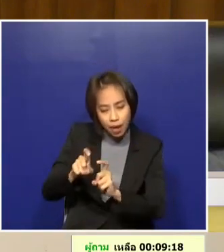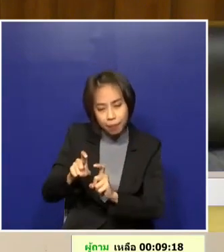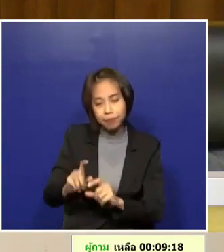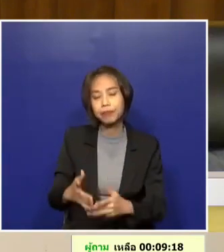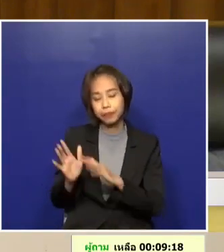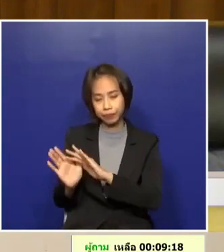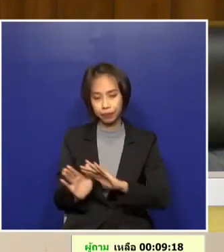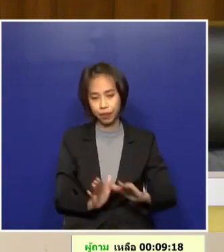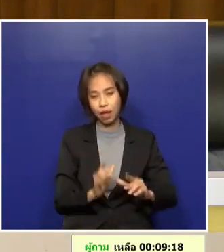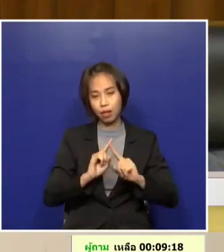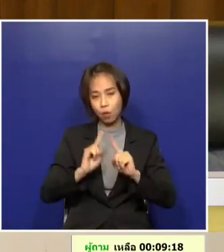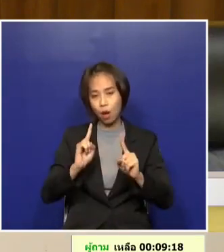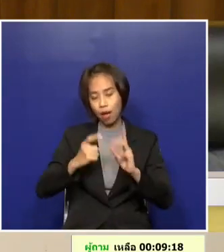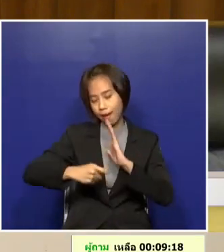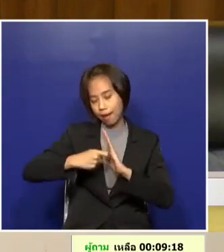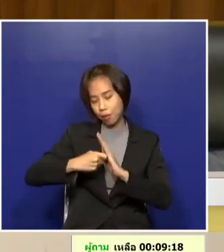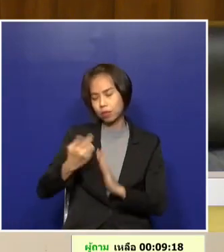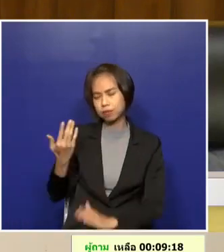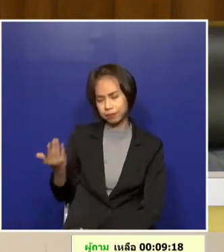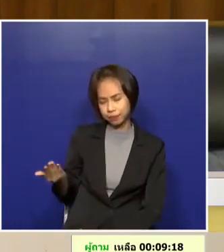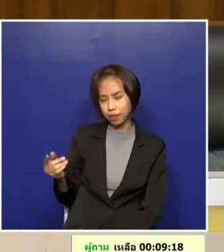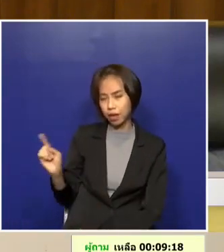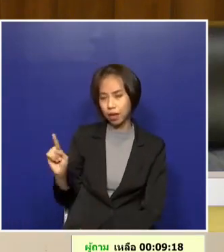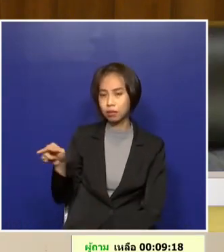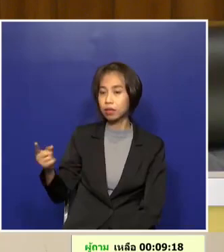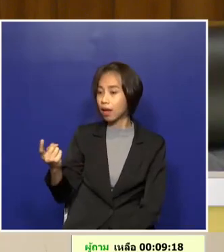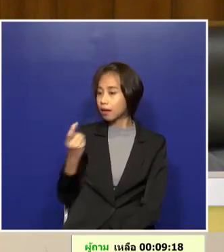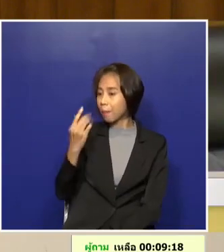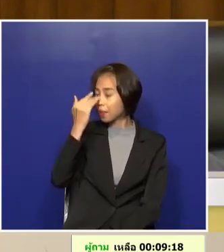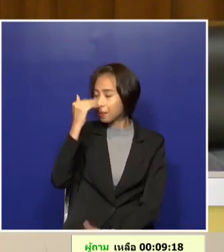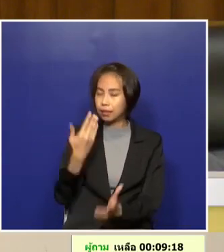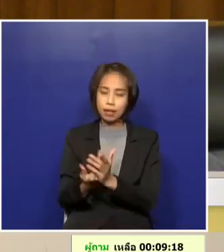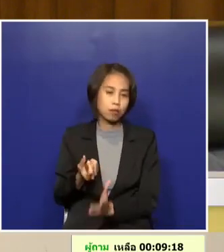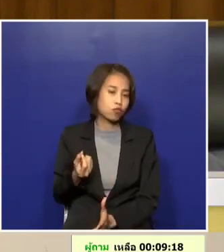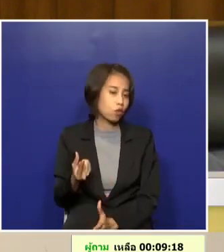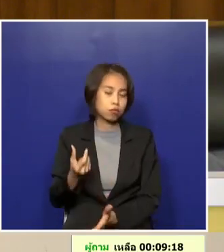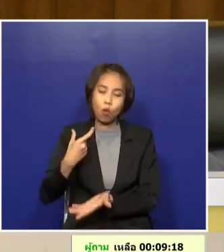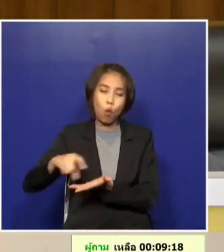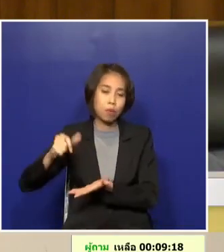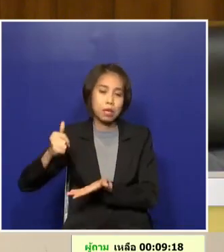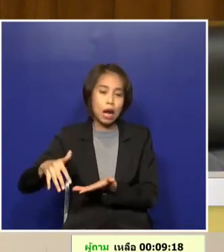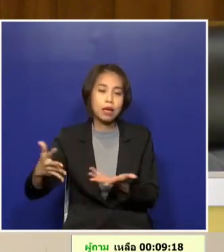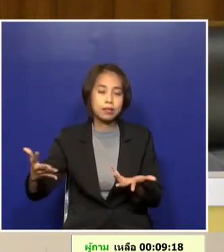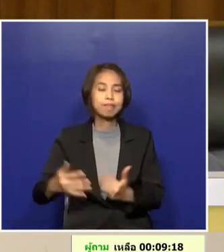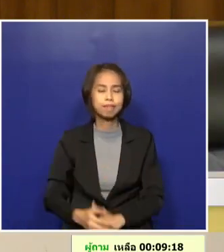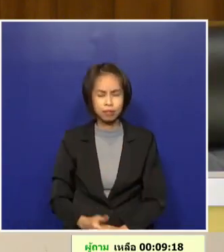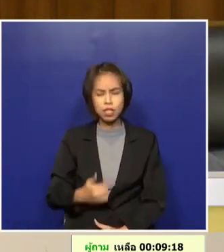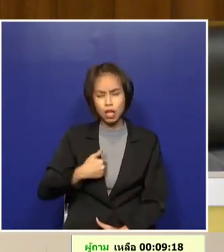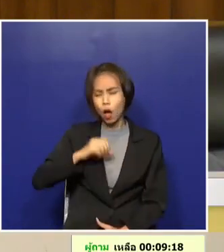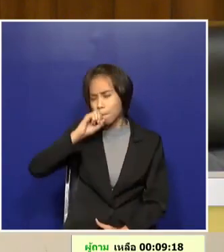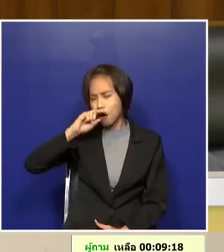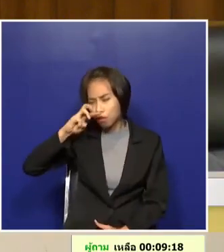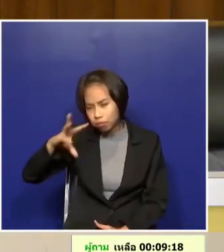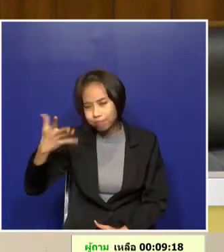การที่ท่านถามว่าทำไมเราไม่ให้เงินสดเลยนะครับก็อันนี้ก็ได้เรียนไปหลายครั้งนะครับว่